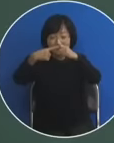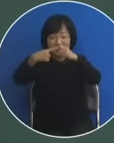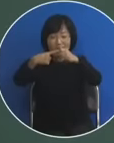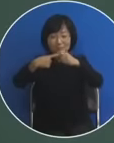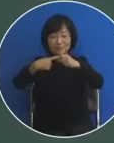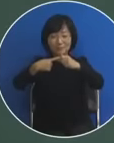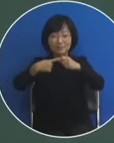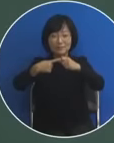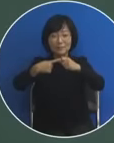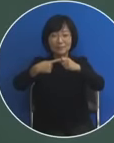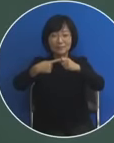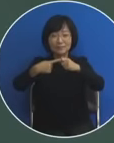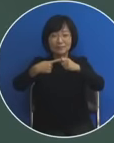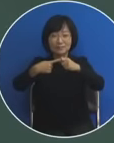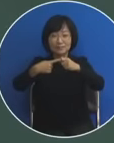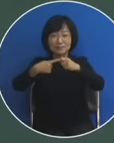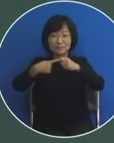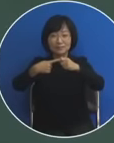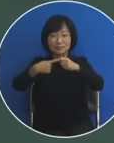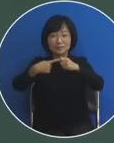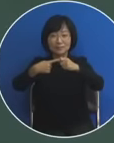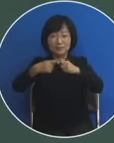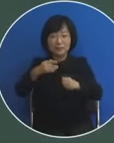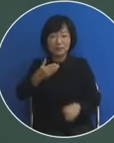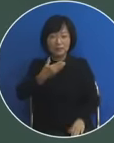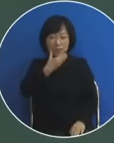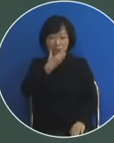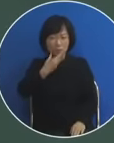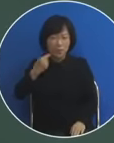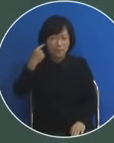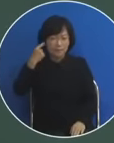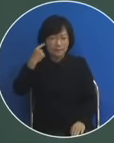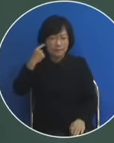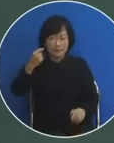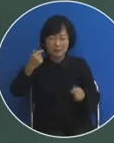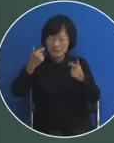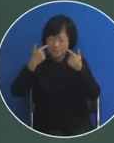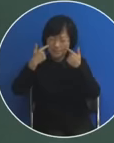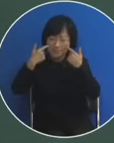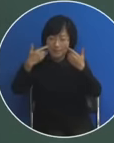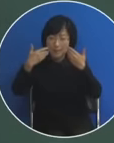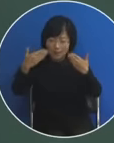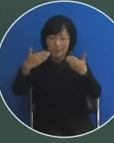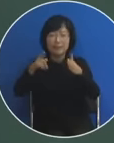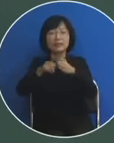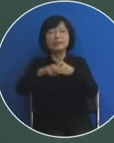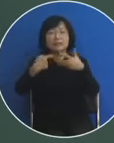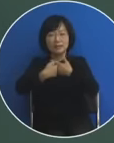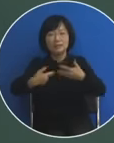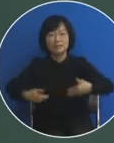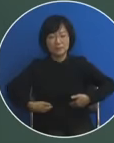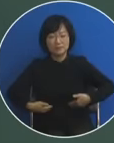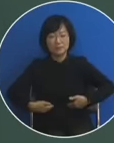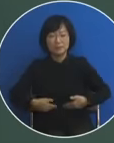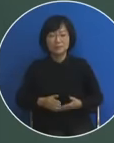first thing? 복음부터 정확히 이해해야 되는 겁니다. Then correctly understanding the gospel first.